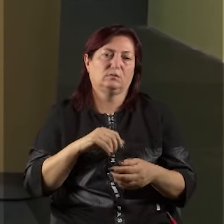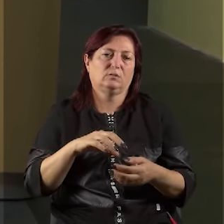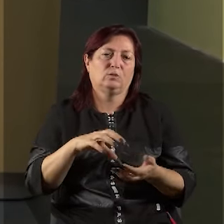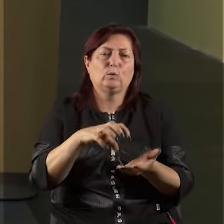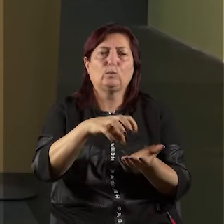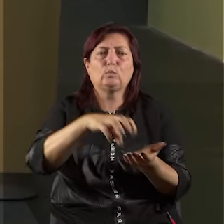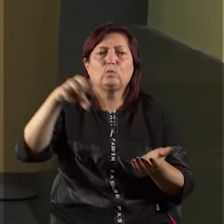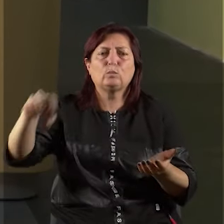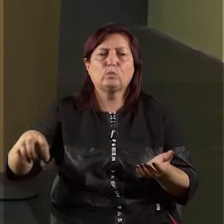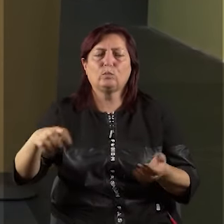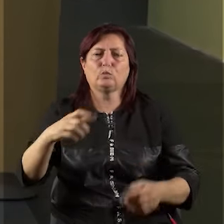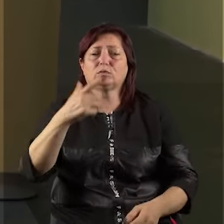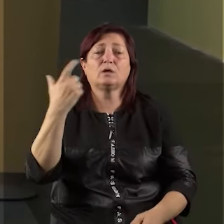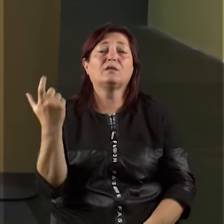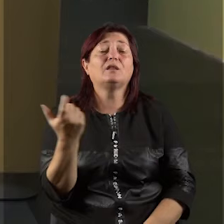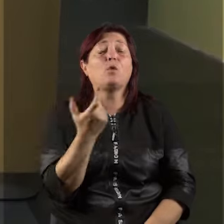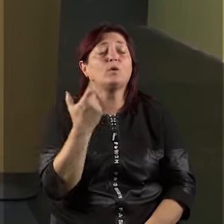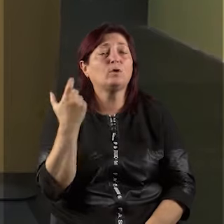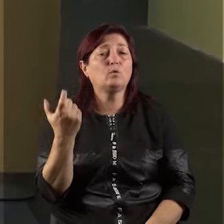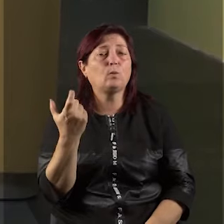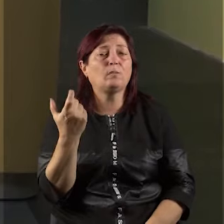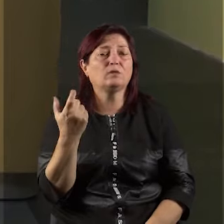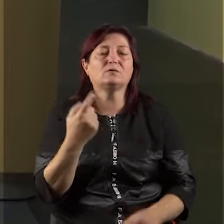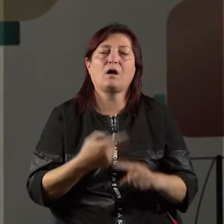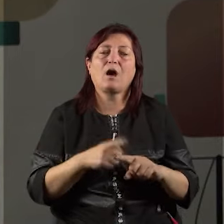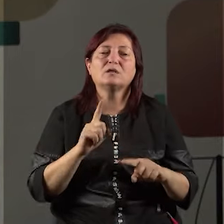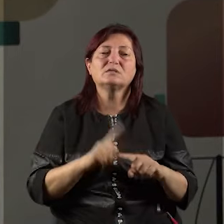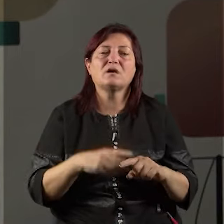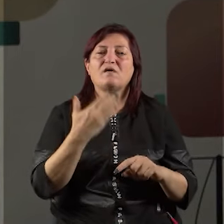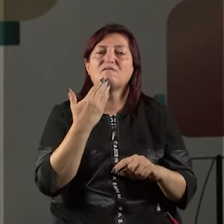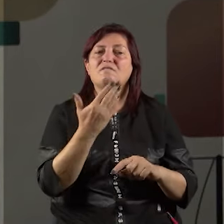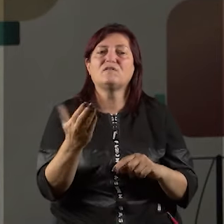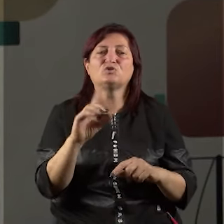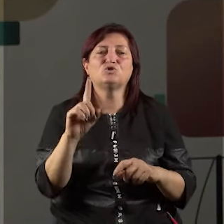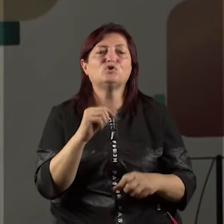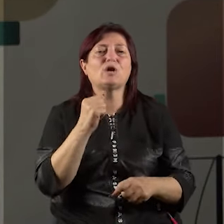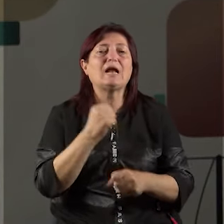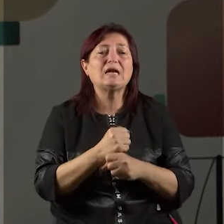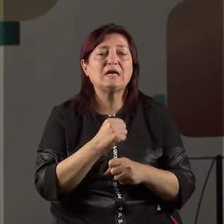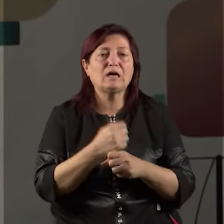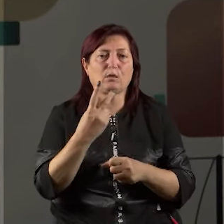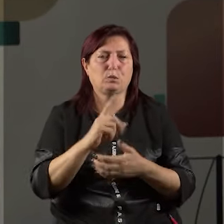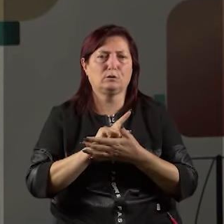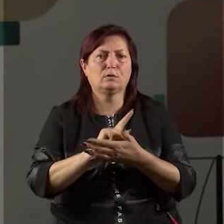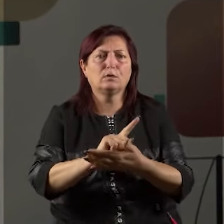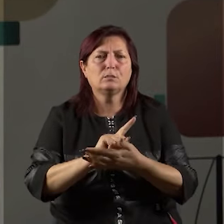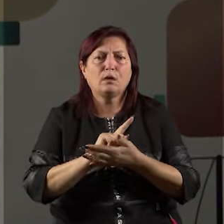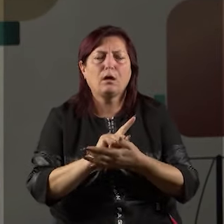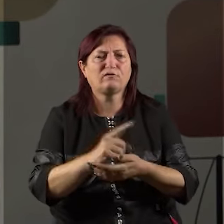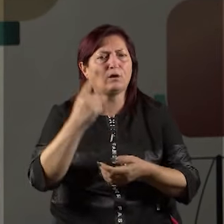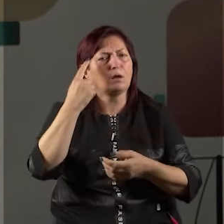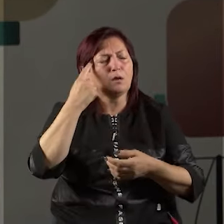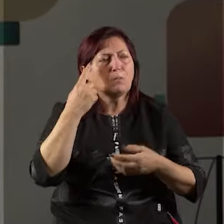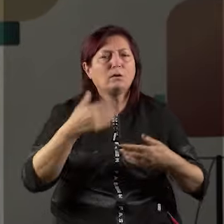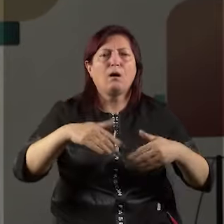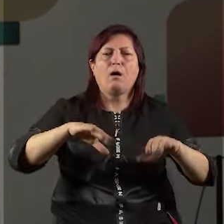ճակատագրի տնորինումից, այսինքն վերջը ինչ է լինելու, պիտի քննարկվեր, իմանայինք,